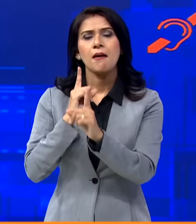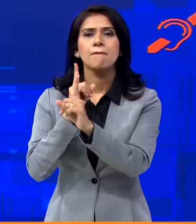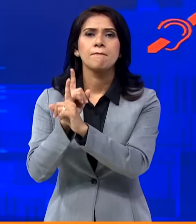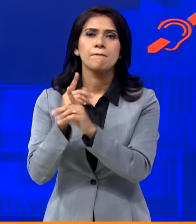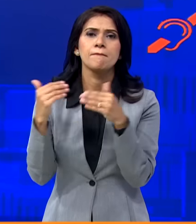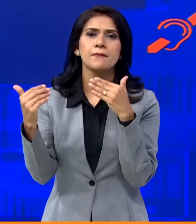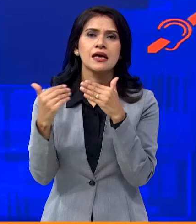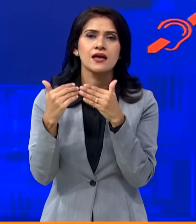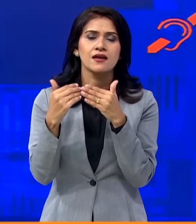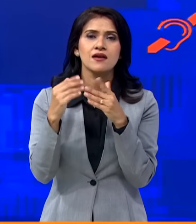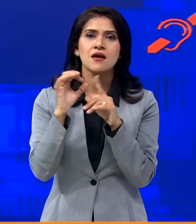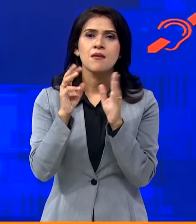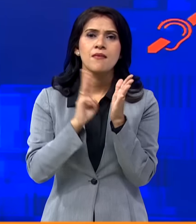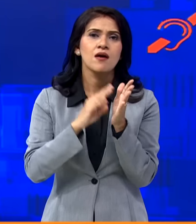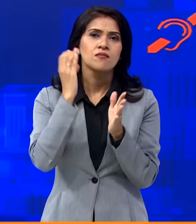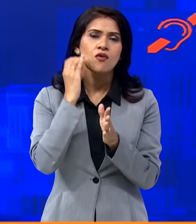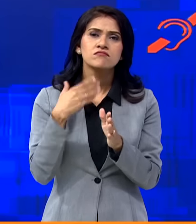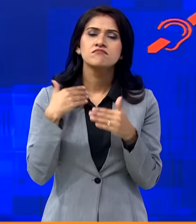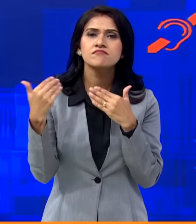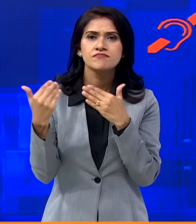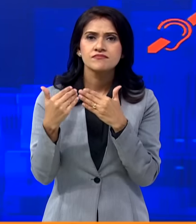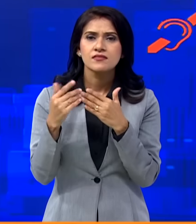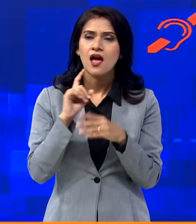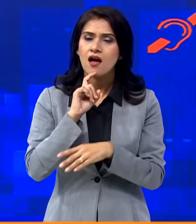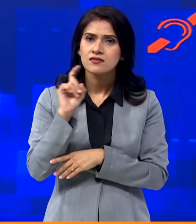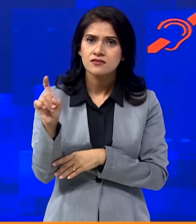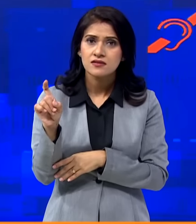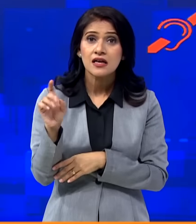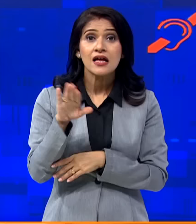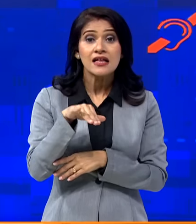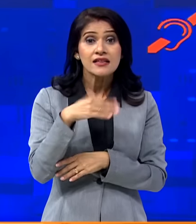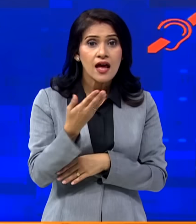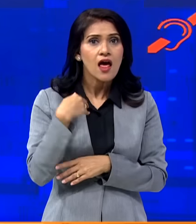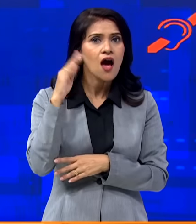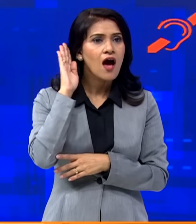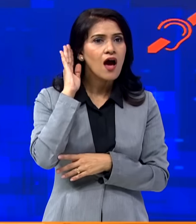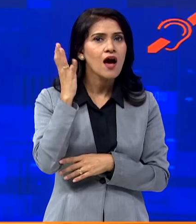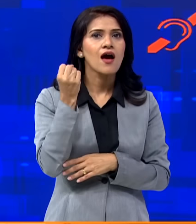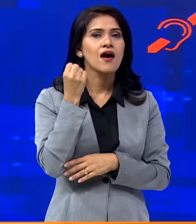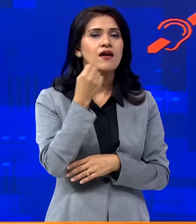आई तो मुझे पता चला कि कांग्रेस ने कोई प्रेम पत्र जारी किया